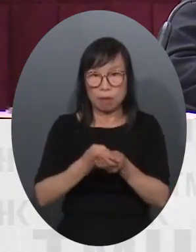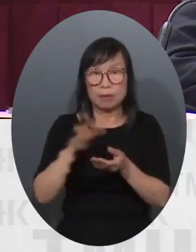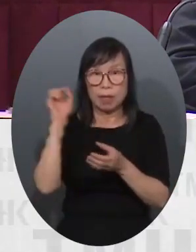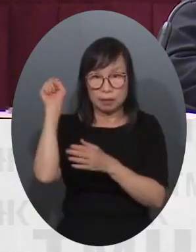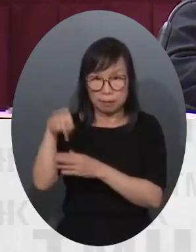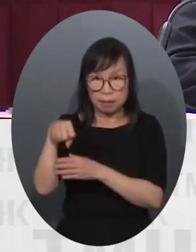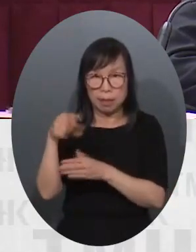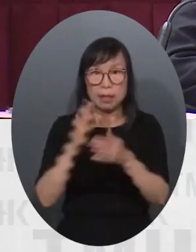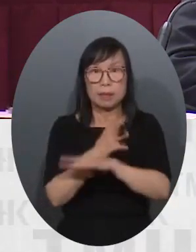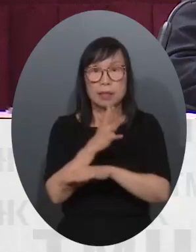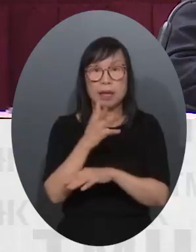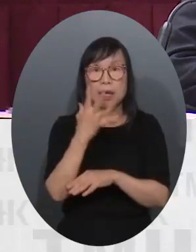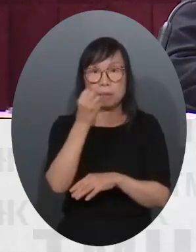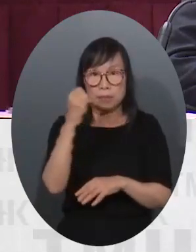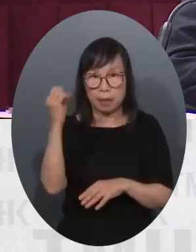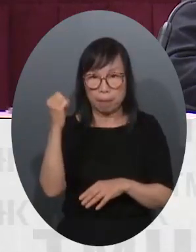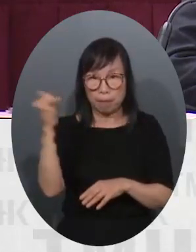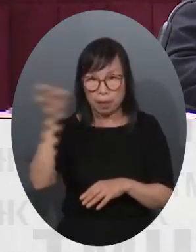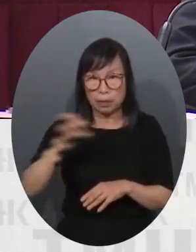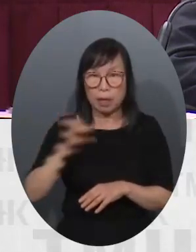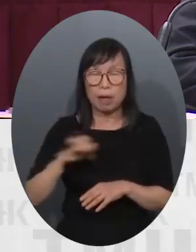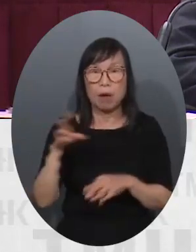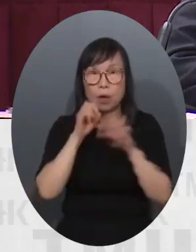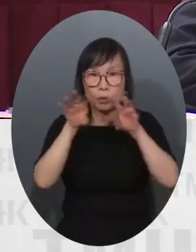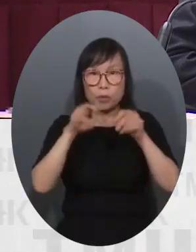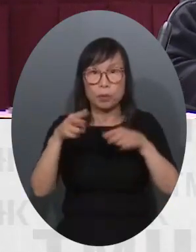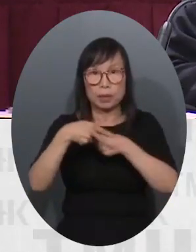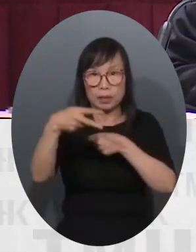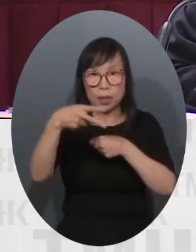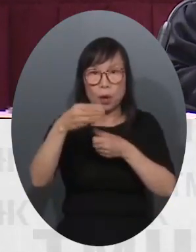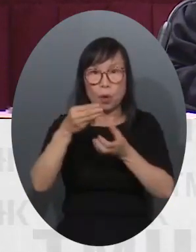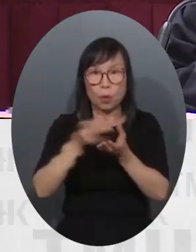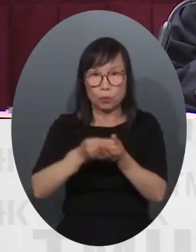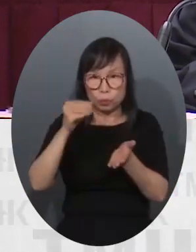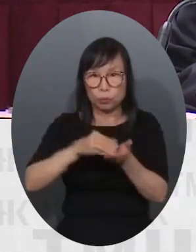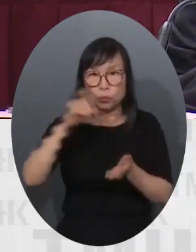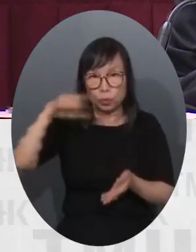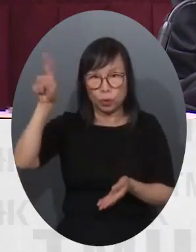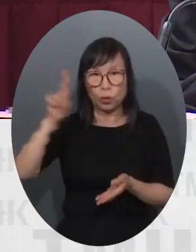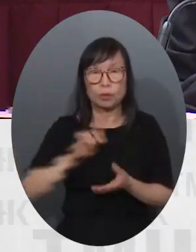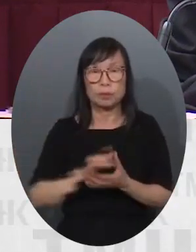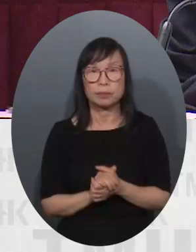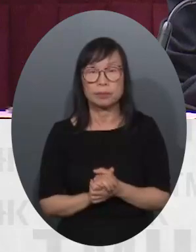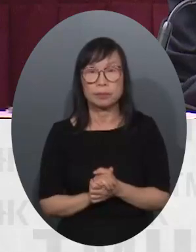票超過50%，我宣布第二號決議案獲得通過。